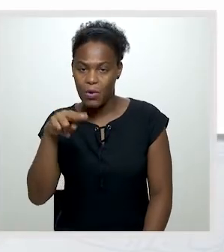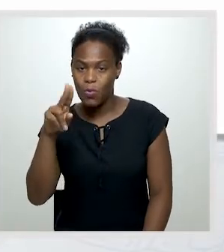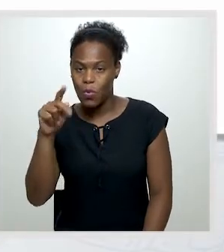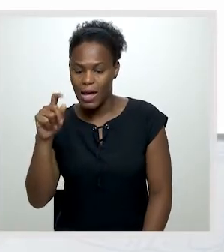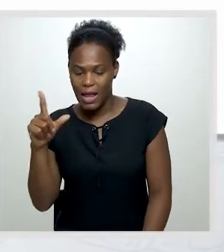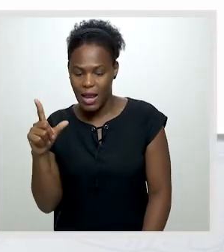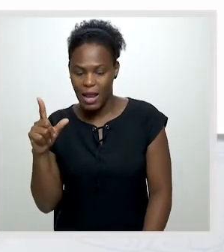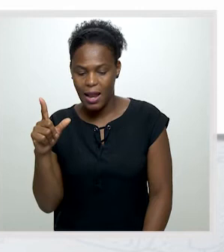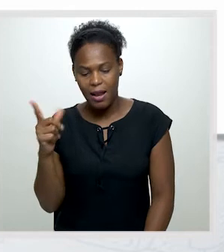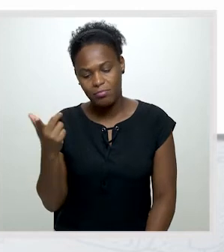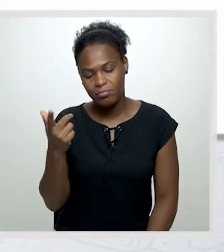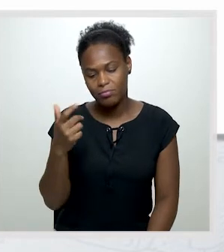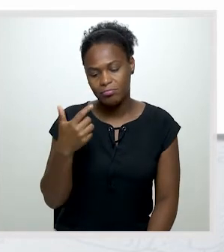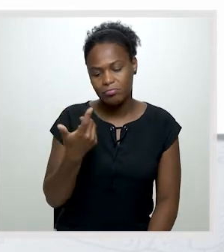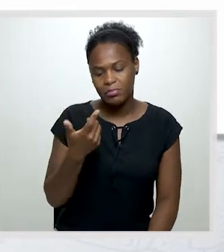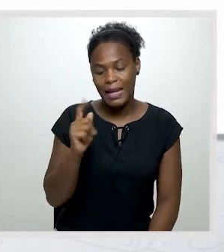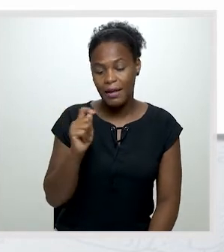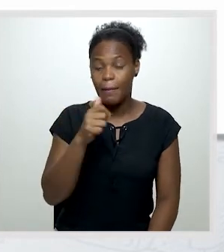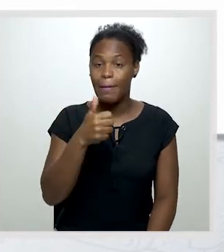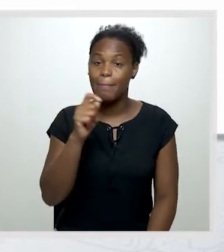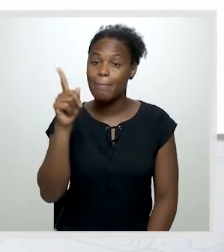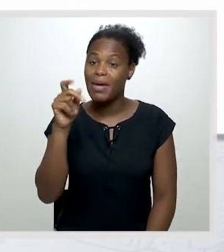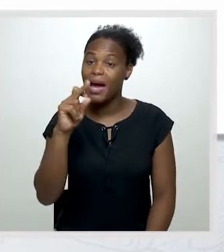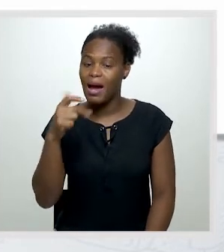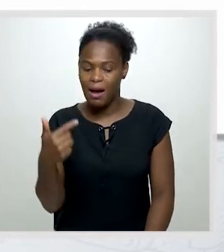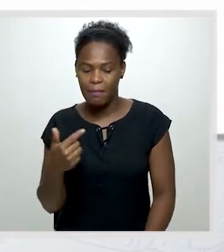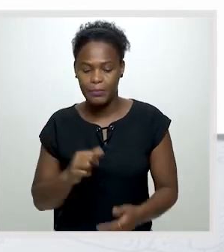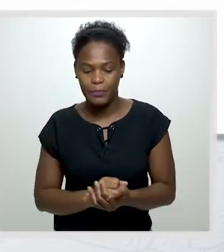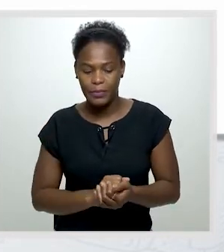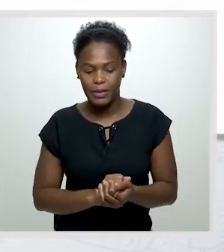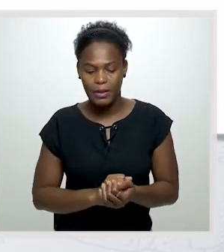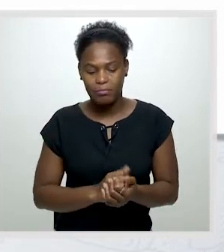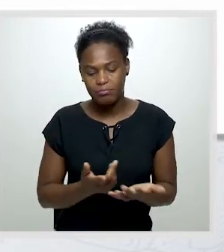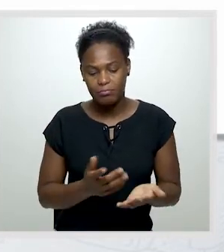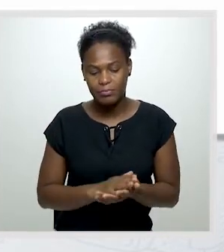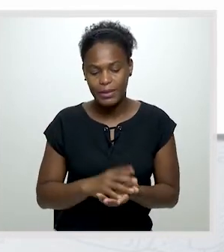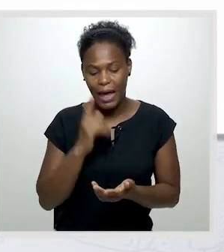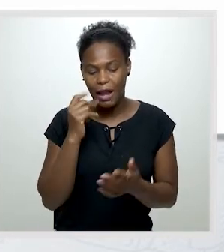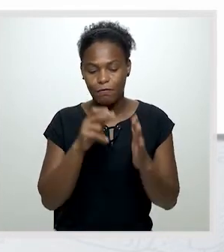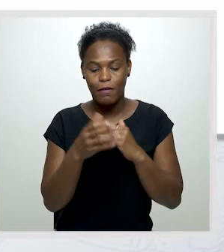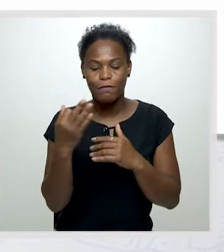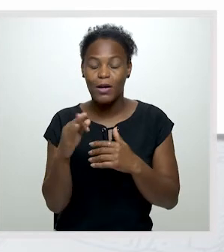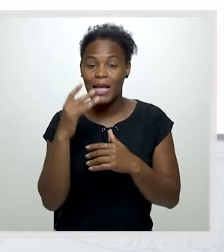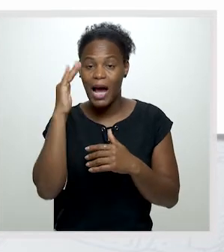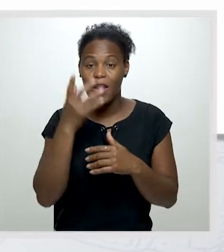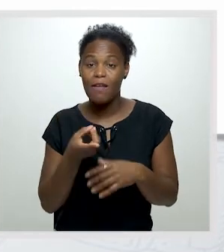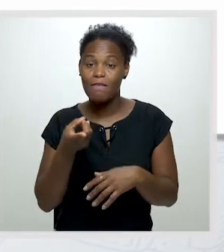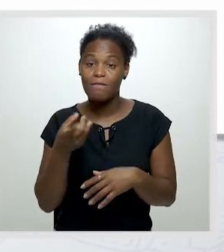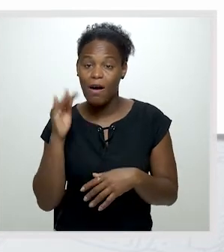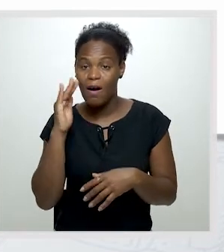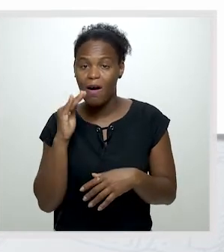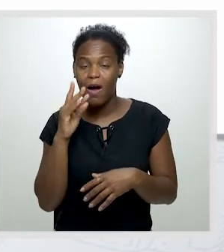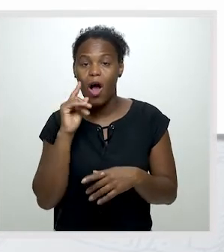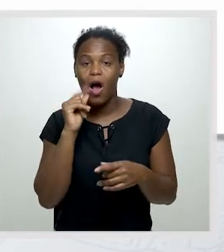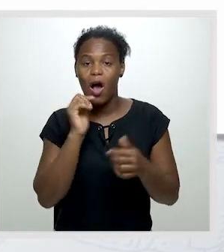Béard. Il ou elle est arrivé en France à l'âge de 9 ans. Le sportif